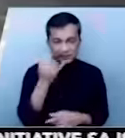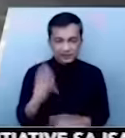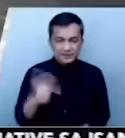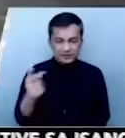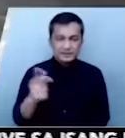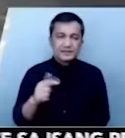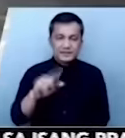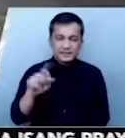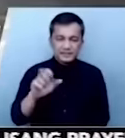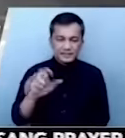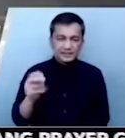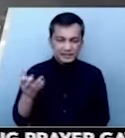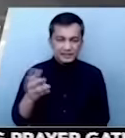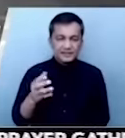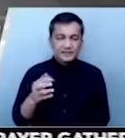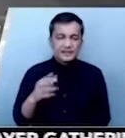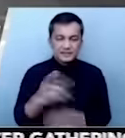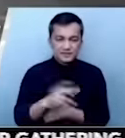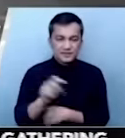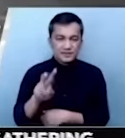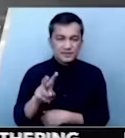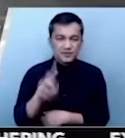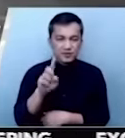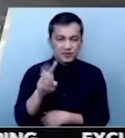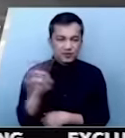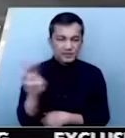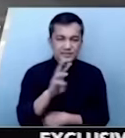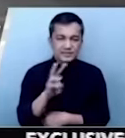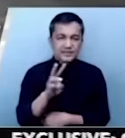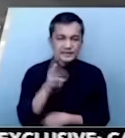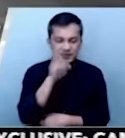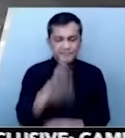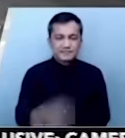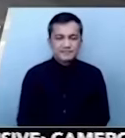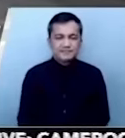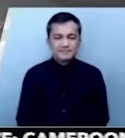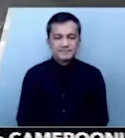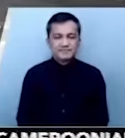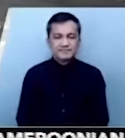ng Dinagyang No TV, One Western Visayas. Zen?